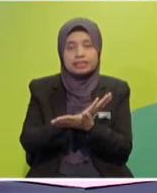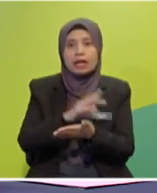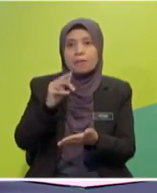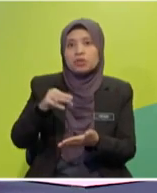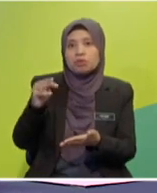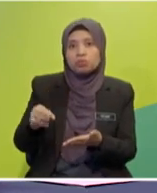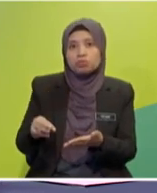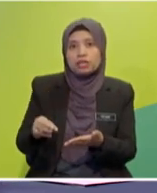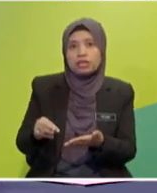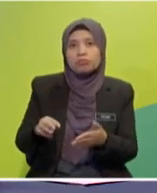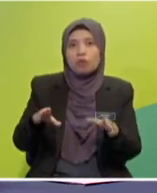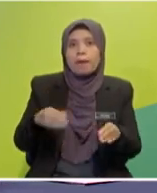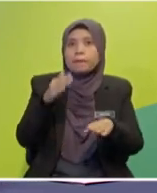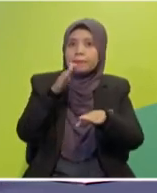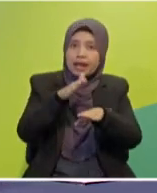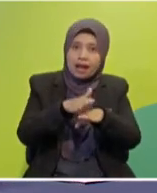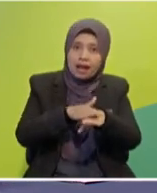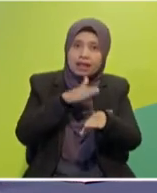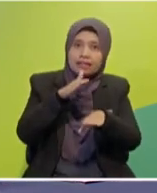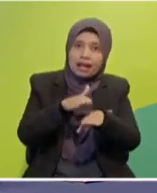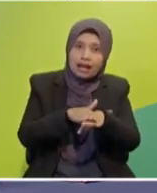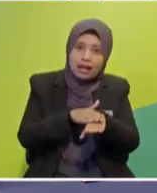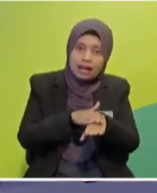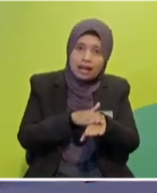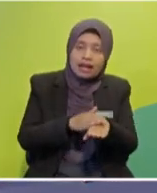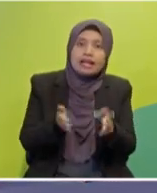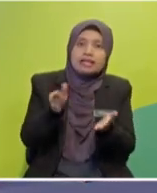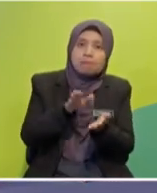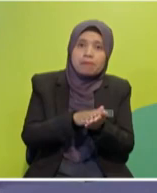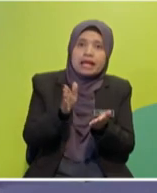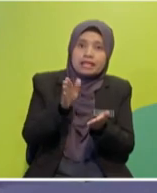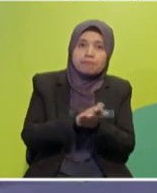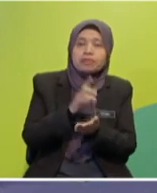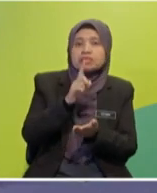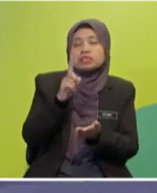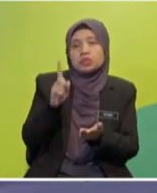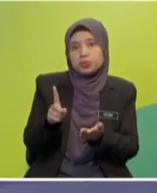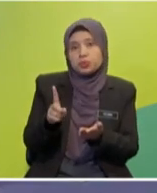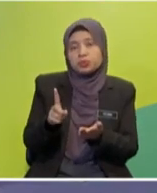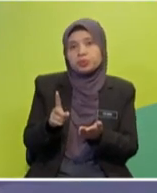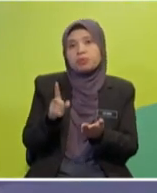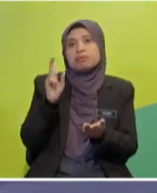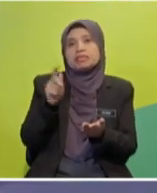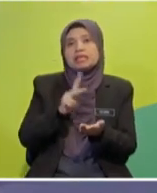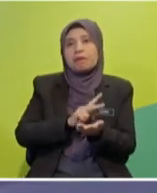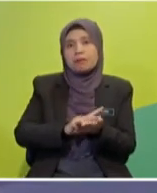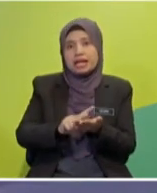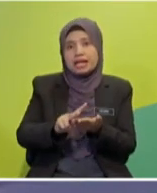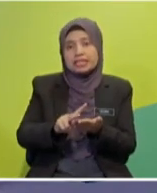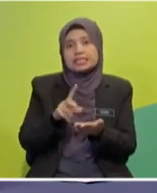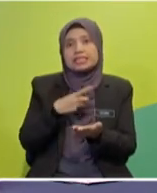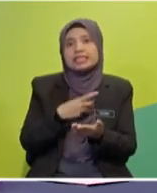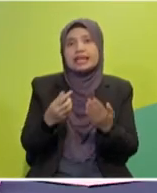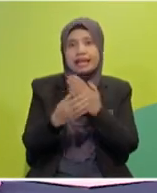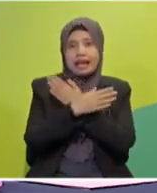di rumah buat perlahan-lahan, lipat satu-satu tu, cikgu. Bagi kemas. Kerja kita kena kemas. Sambil-sambil tengah buat tu kita akan